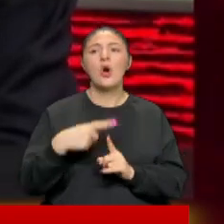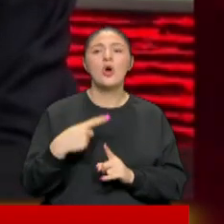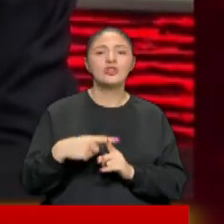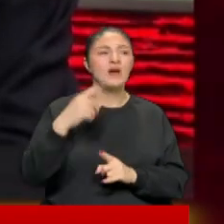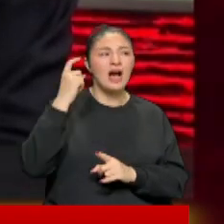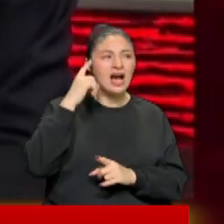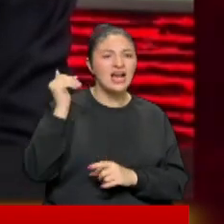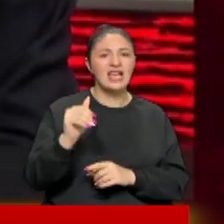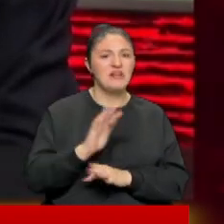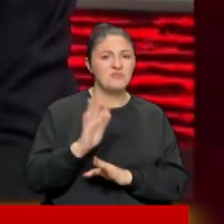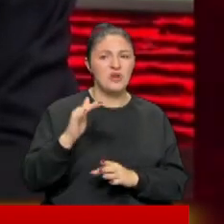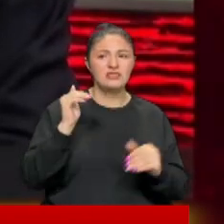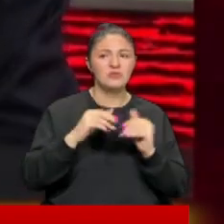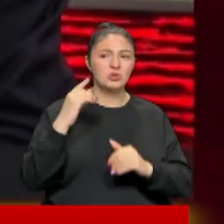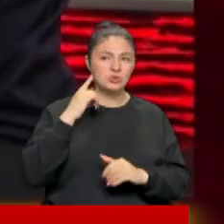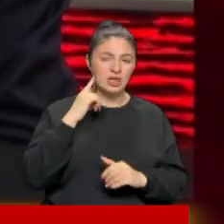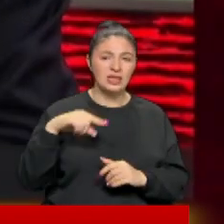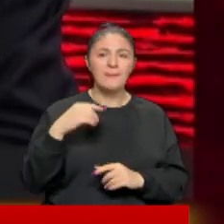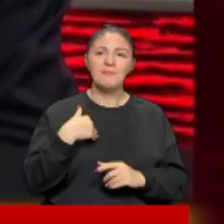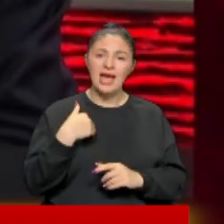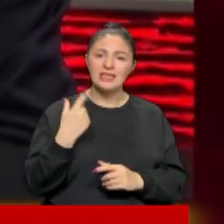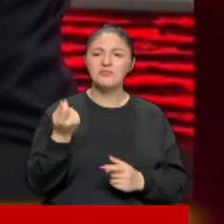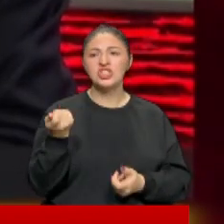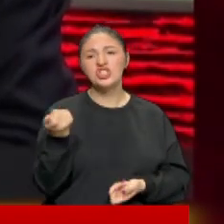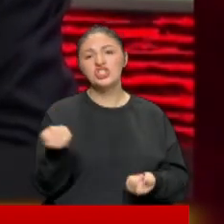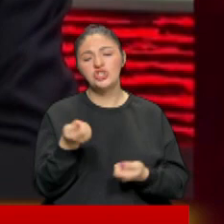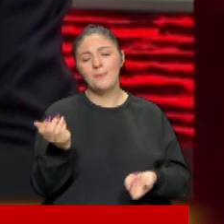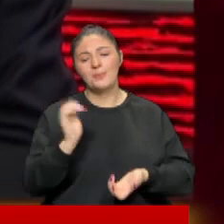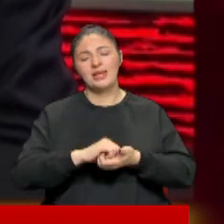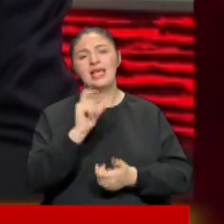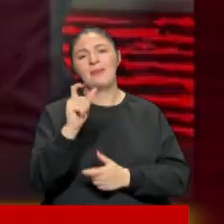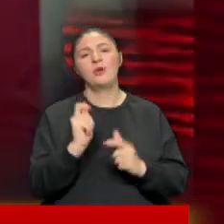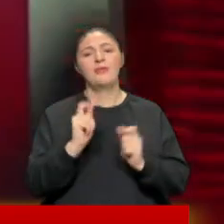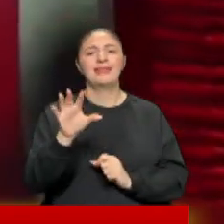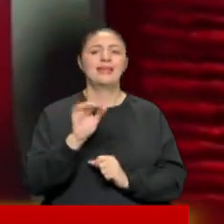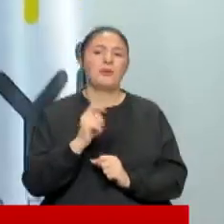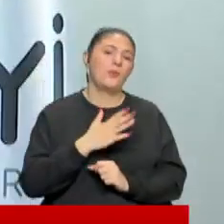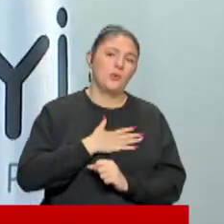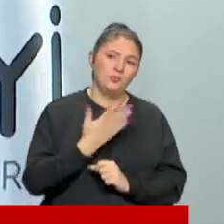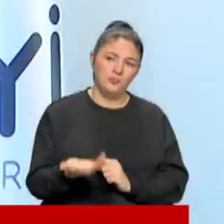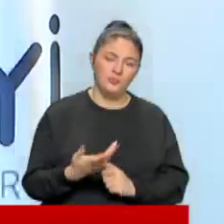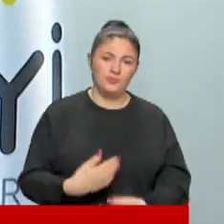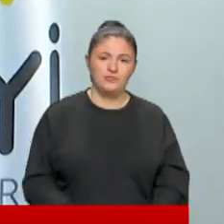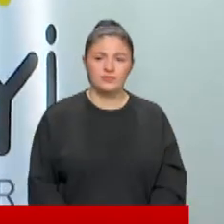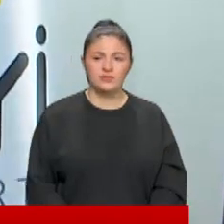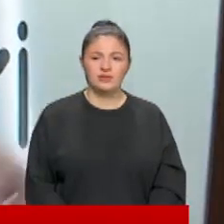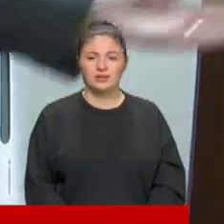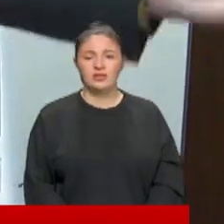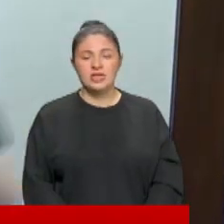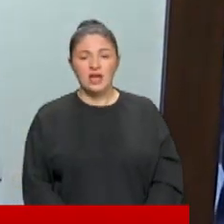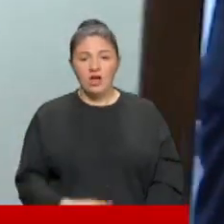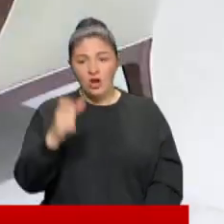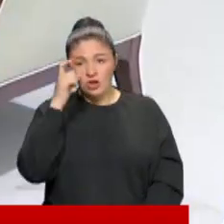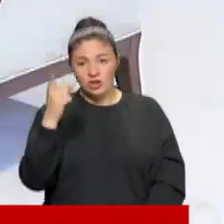çağrışımlar yapmıyor seçmenin kulağında Ben bir işbirliği kelimesini kullanmayı tercih ediyorum